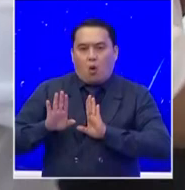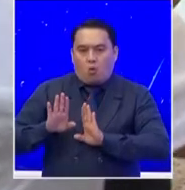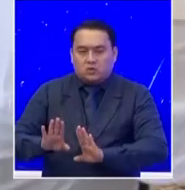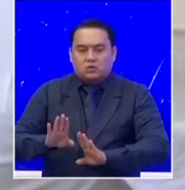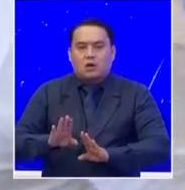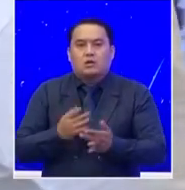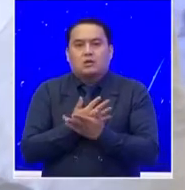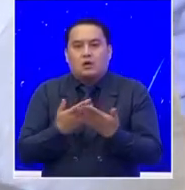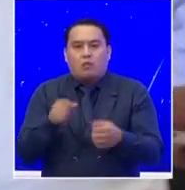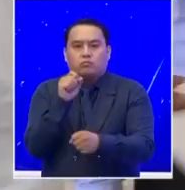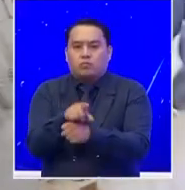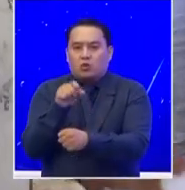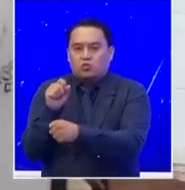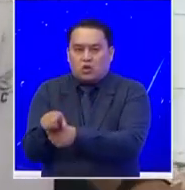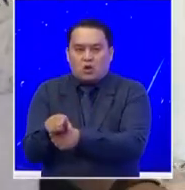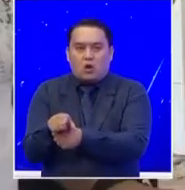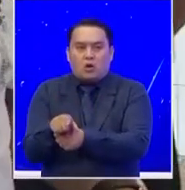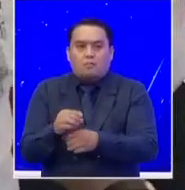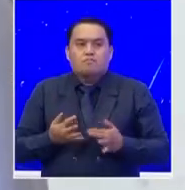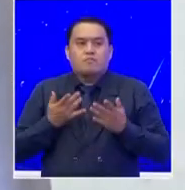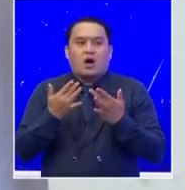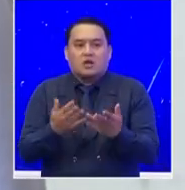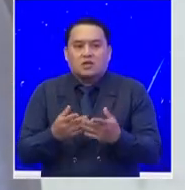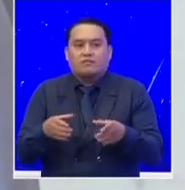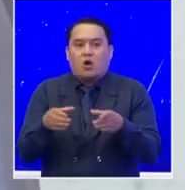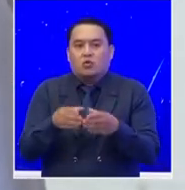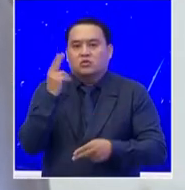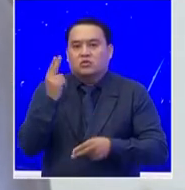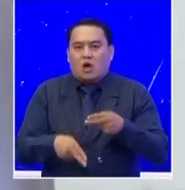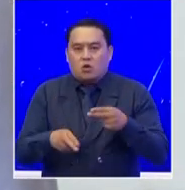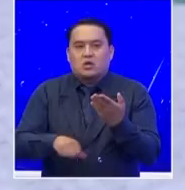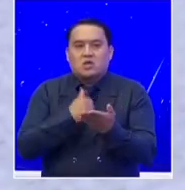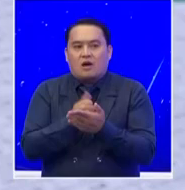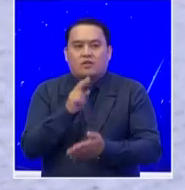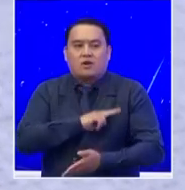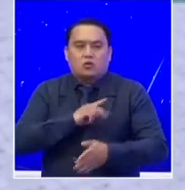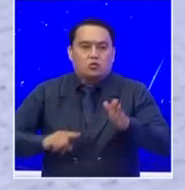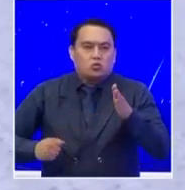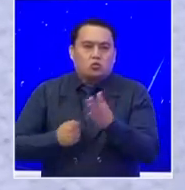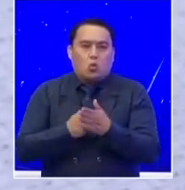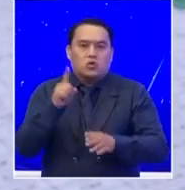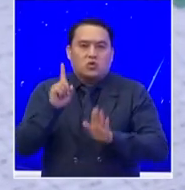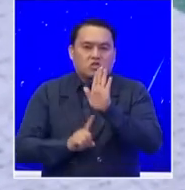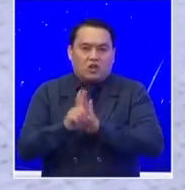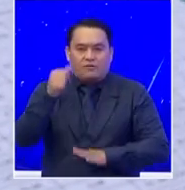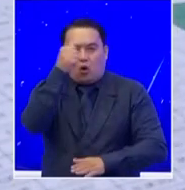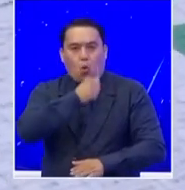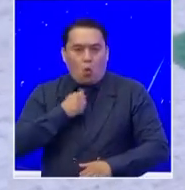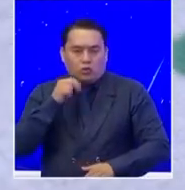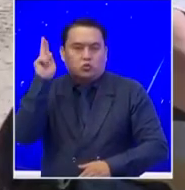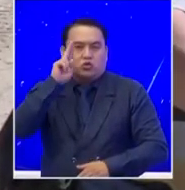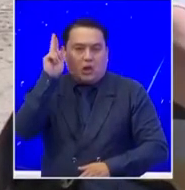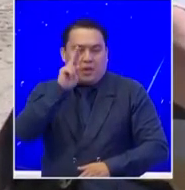области дал ряд конкретных поручений. Он потребовал от подрядчиков закончить все основные работы до начала нового учебного года. Также